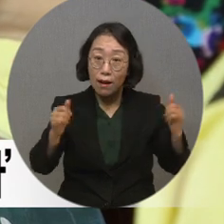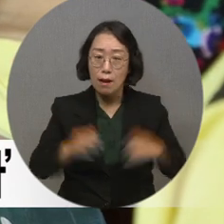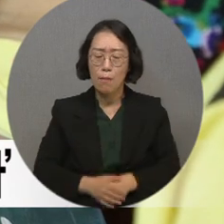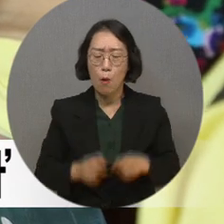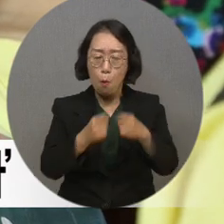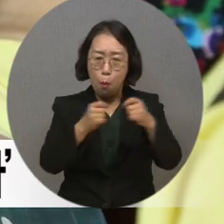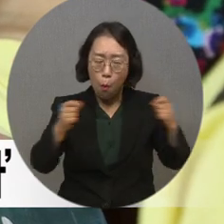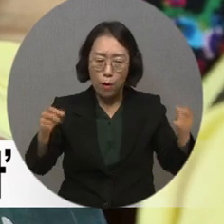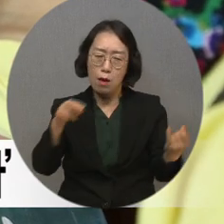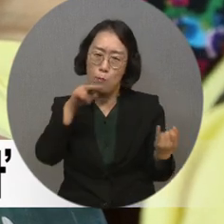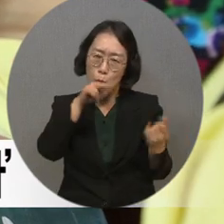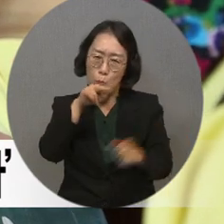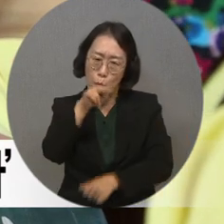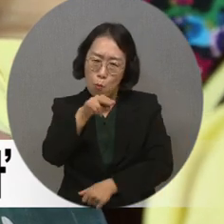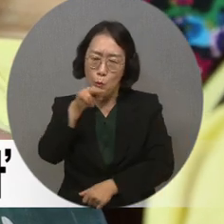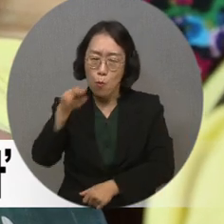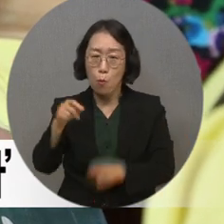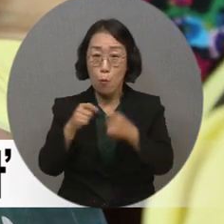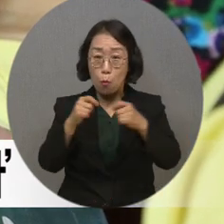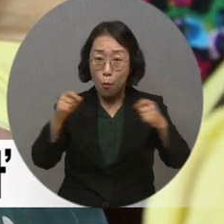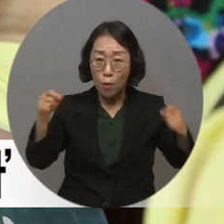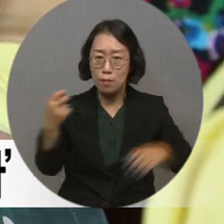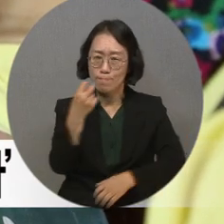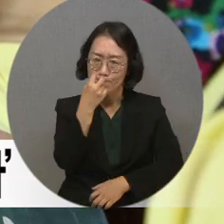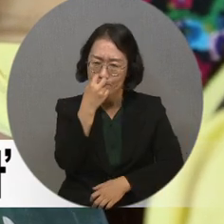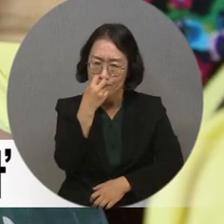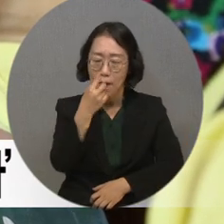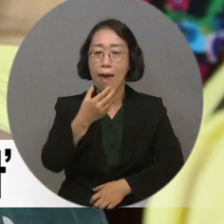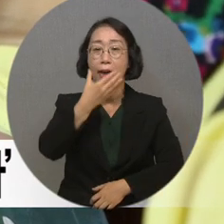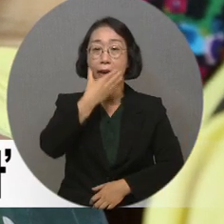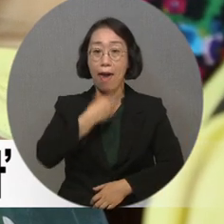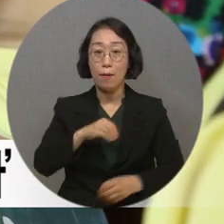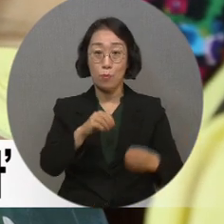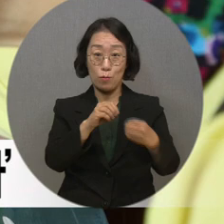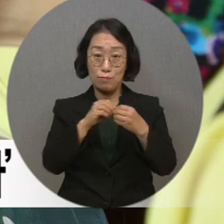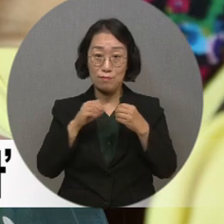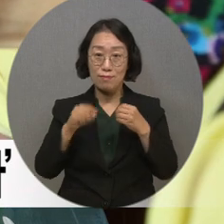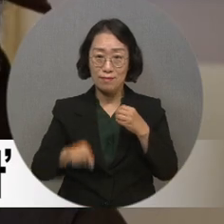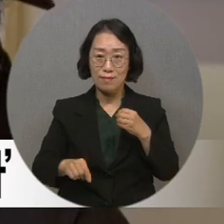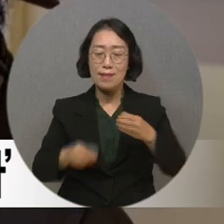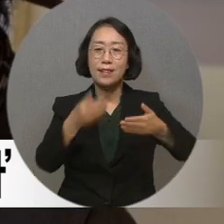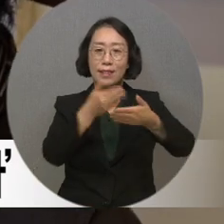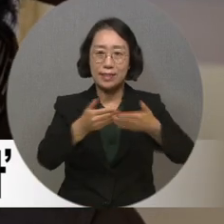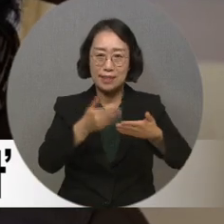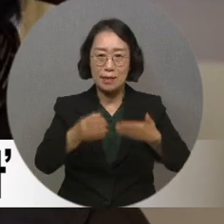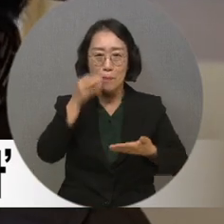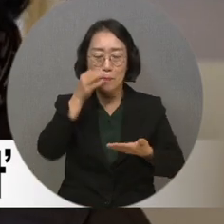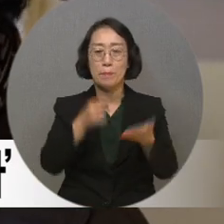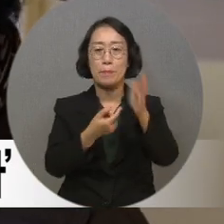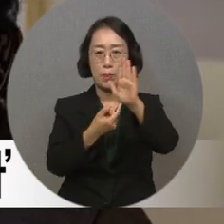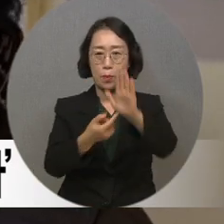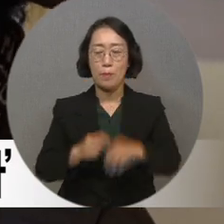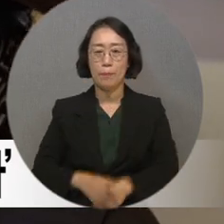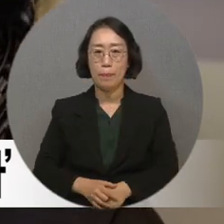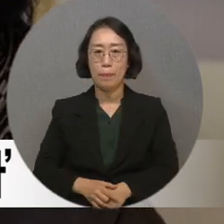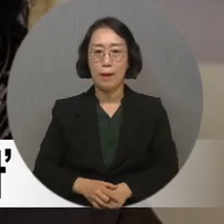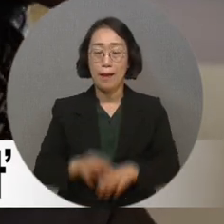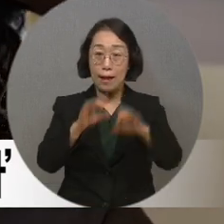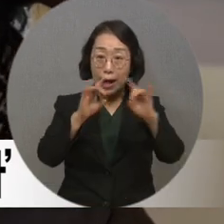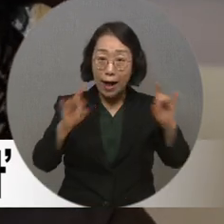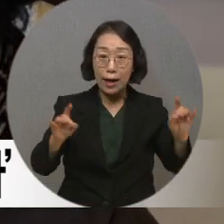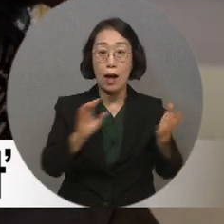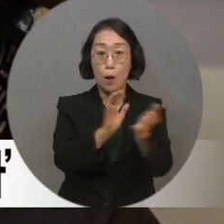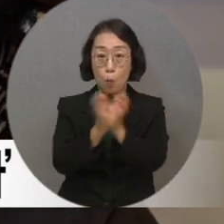오래오래 보고 또 보며 느끼는 행복감을 붓으로 표현합니다. 모든 꽃이 지닌 개성과